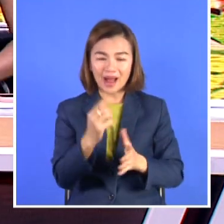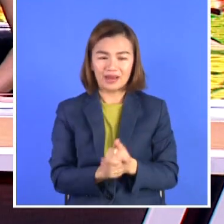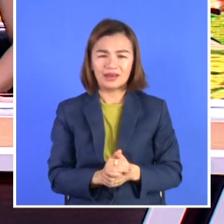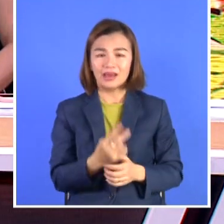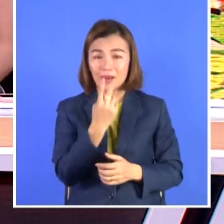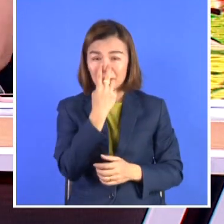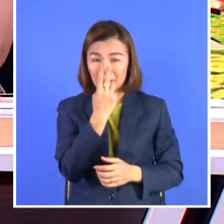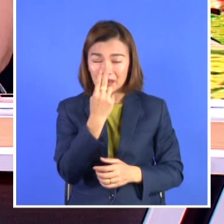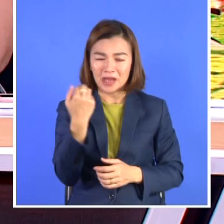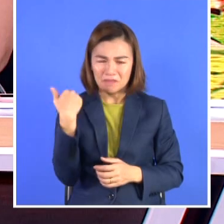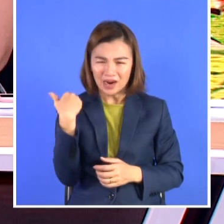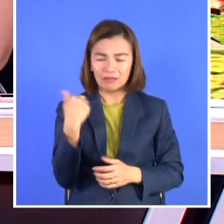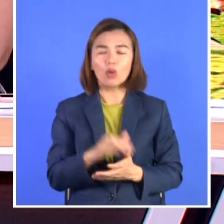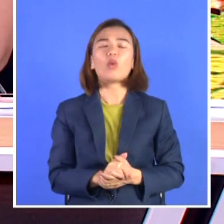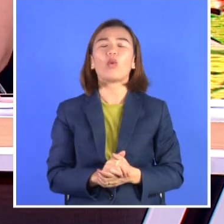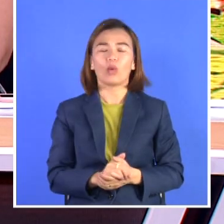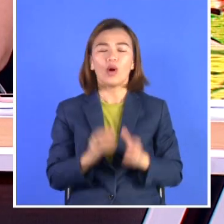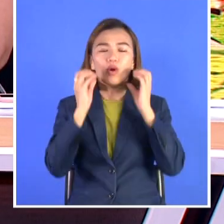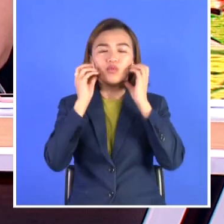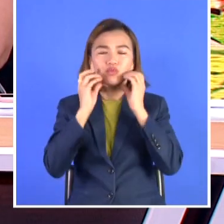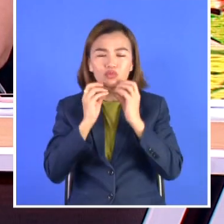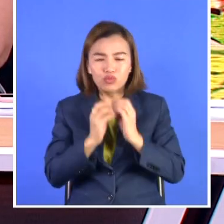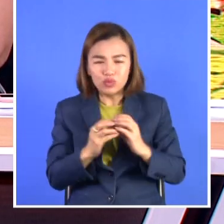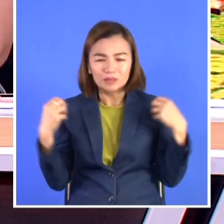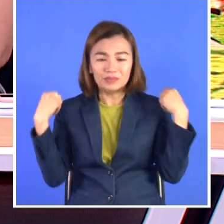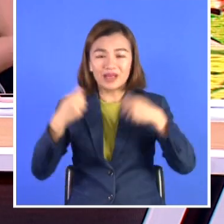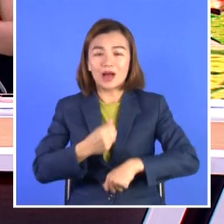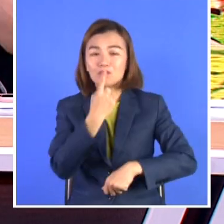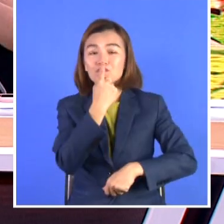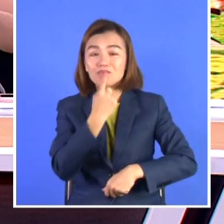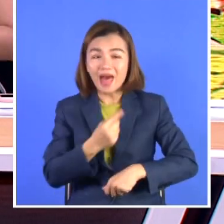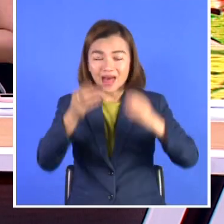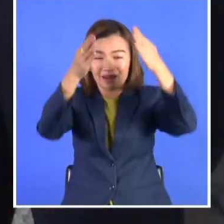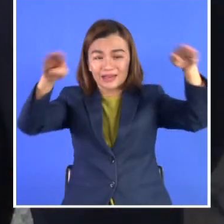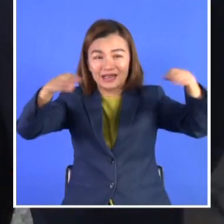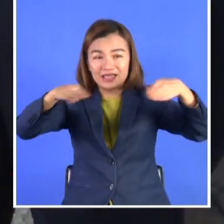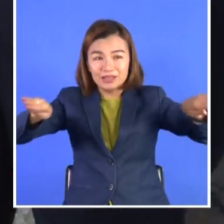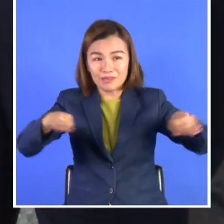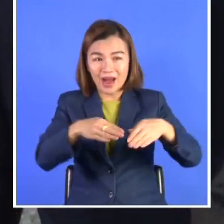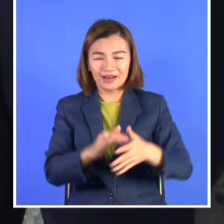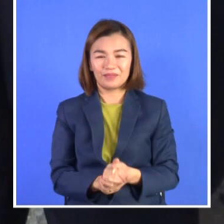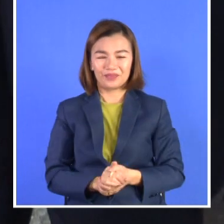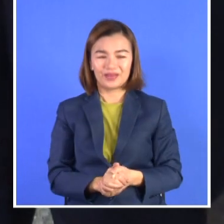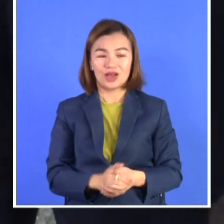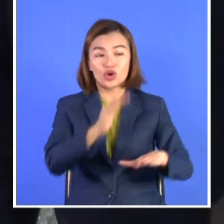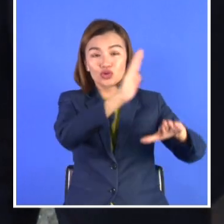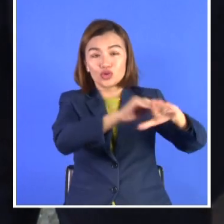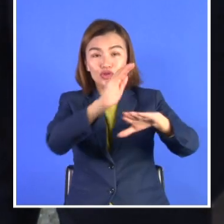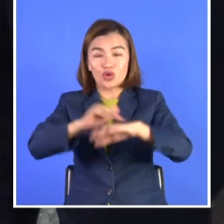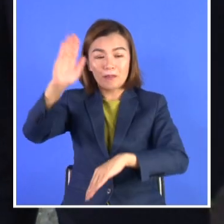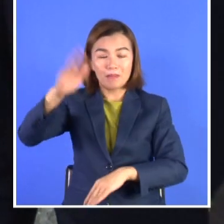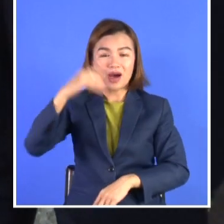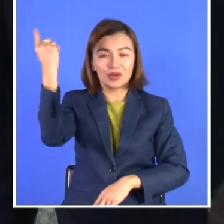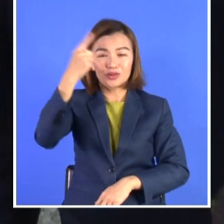อสนี่ค่ะเขาก็จับแต่งตัวนะเรียกแขกนะคะเรียกนักท่องเที่ยวให้มาเที่ยวที่สวนสัตว์สงขลานะคะเจ้าหน้า